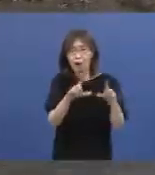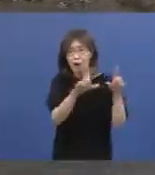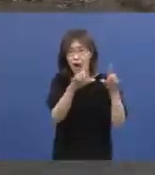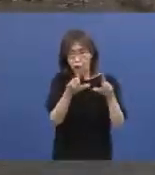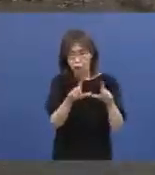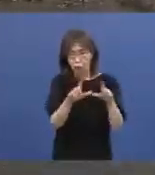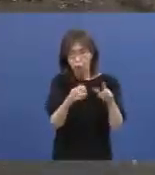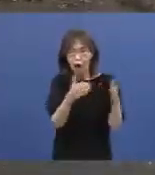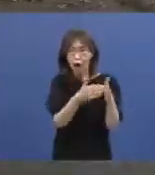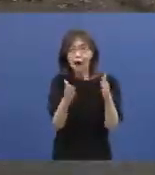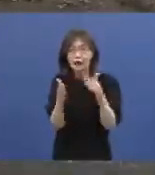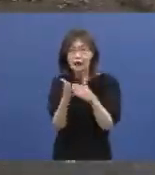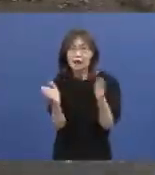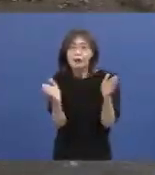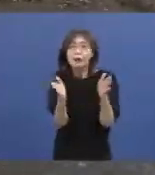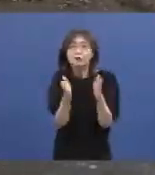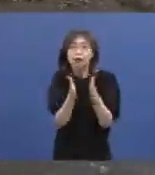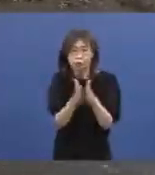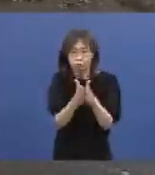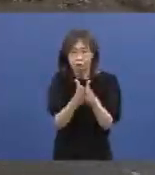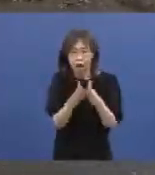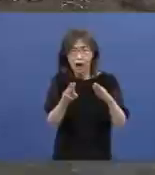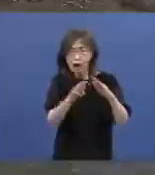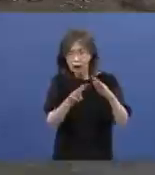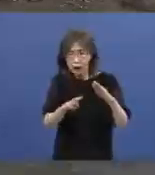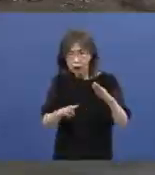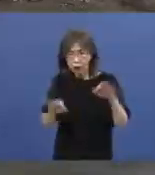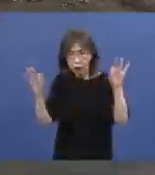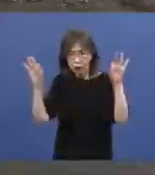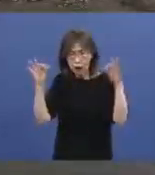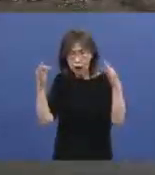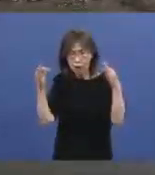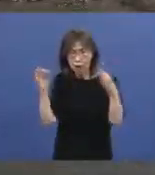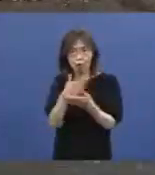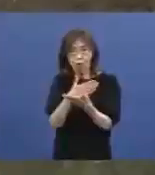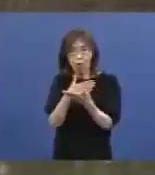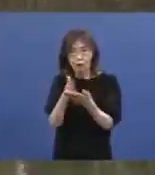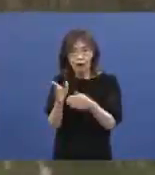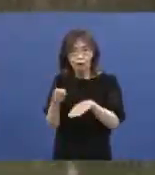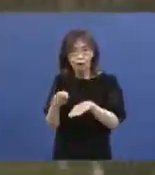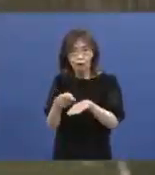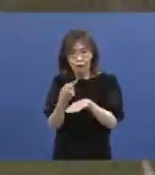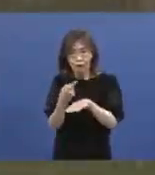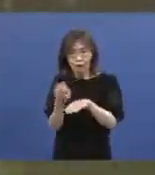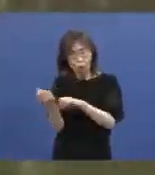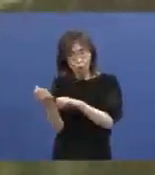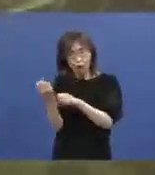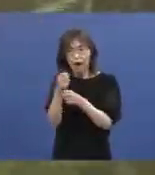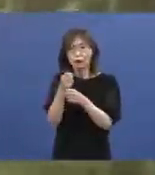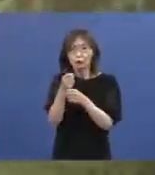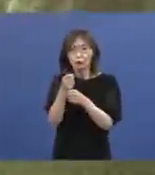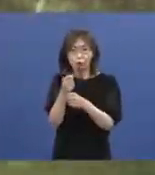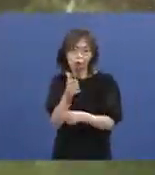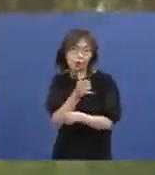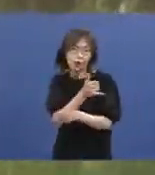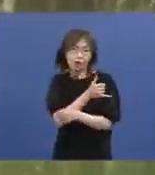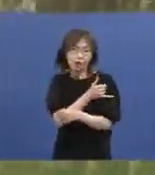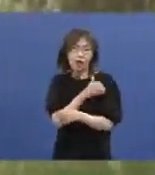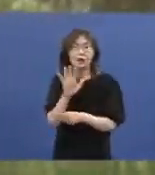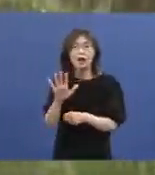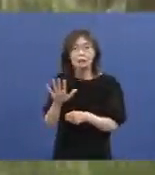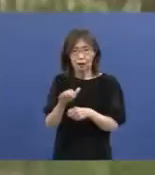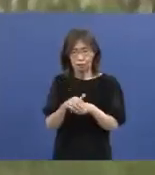ですね。芥川のもう生物多様性の回復というものを担っているのが漁道